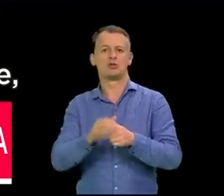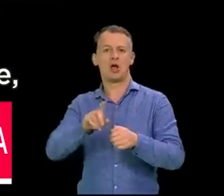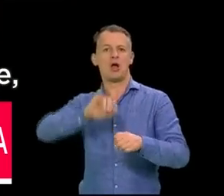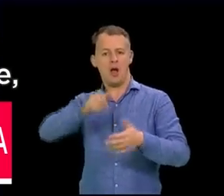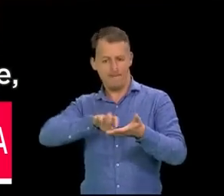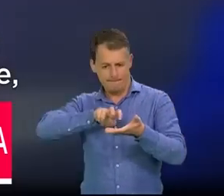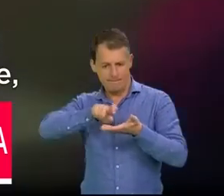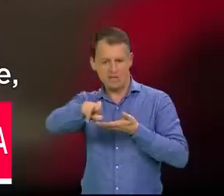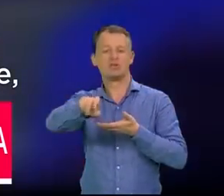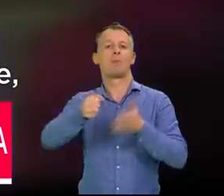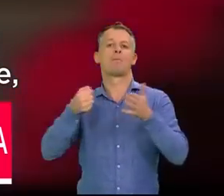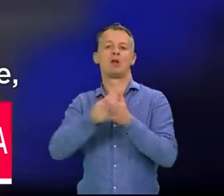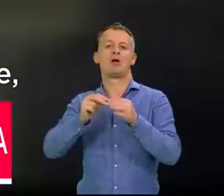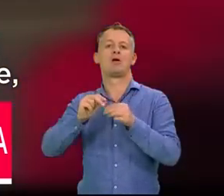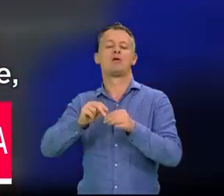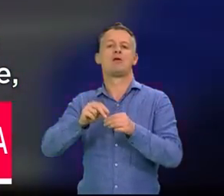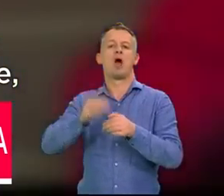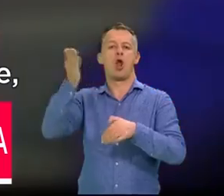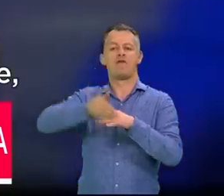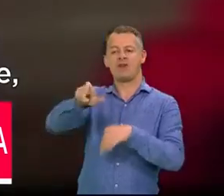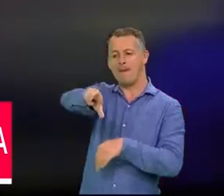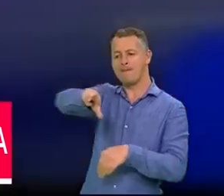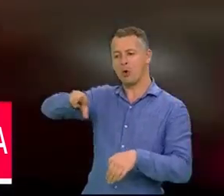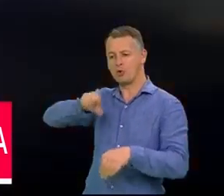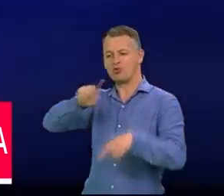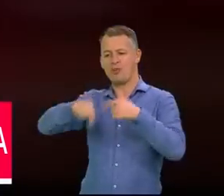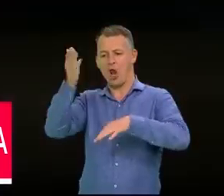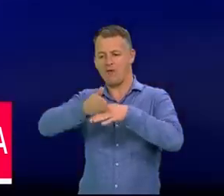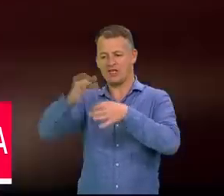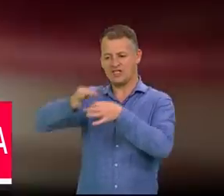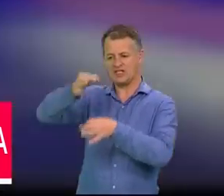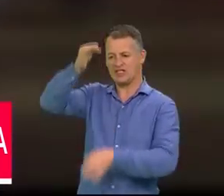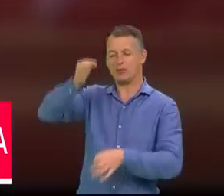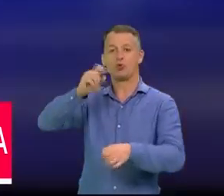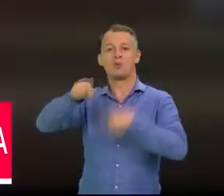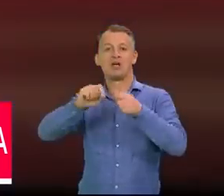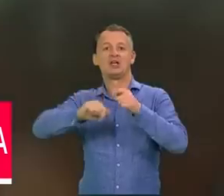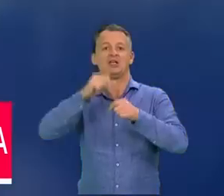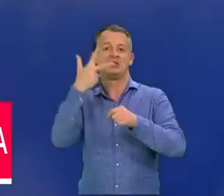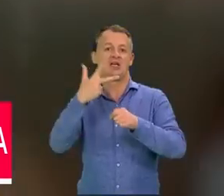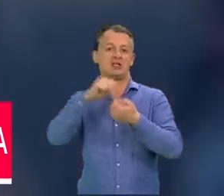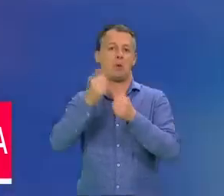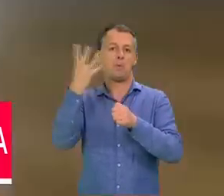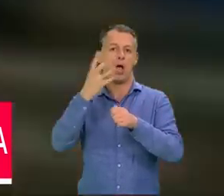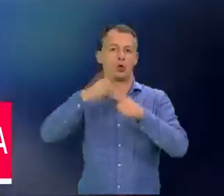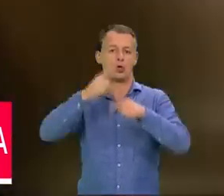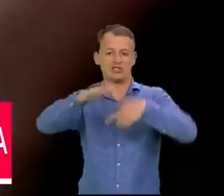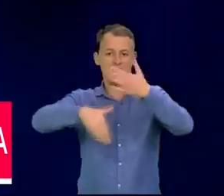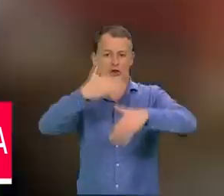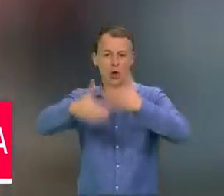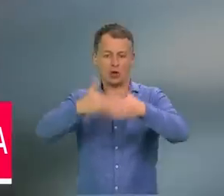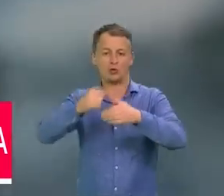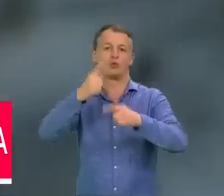în bordura și în stâlpul ăla, cum se vede și pe filmare, s-a mai rostogolit încă de vreo 3-4 ori și s-a oprit.